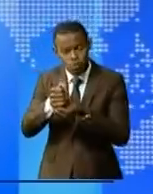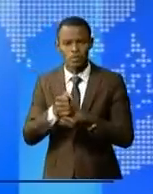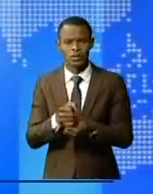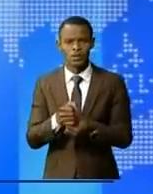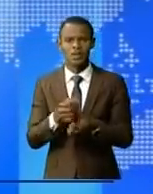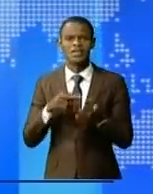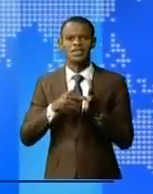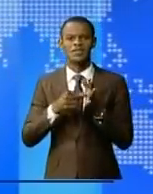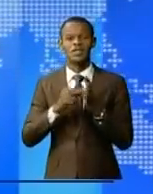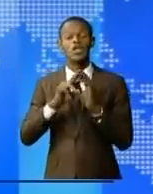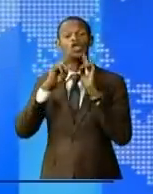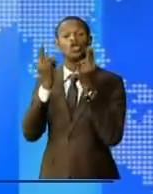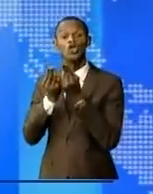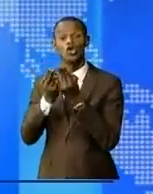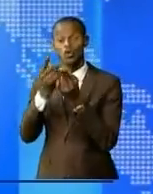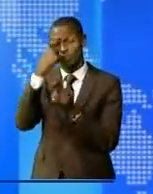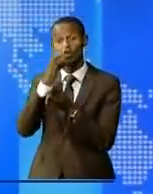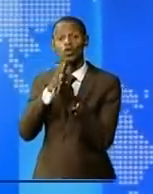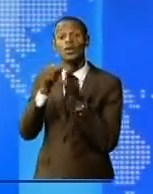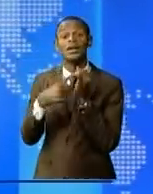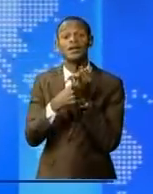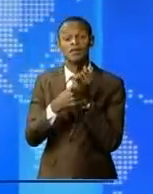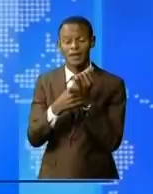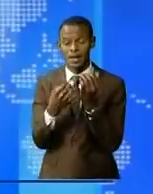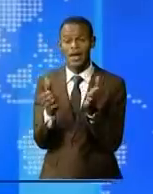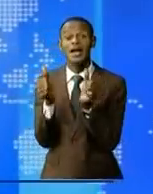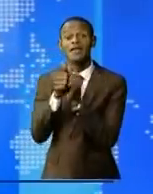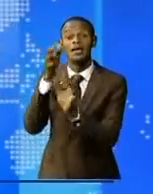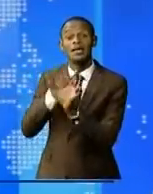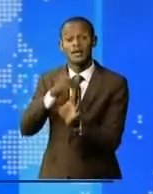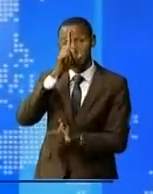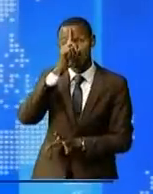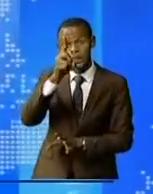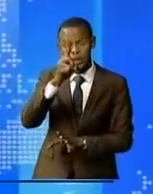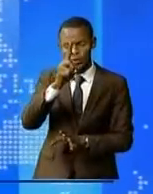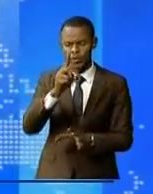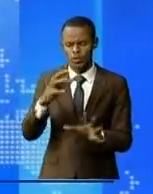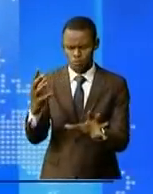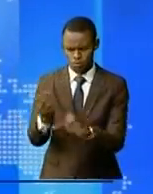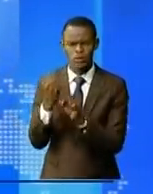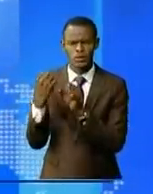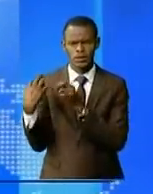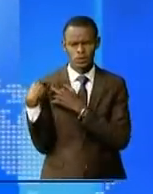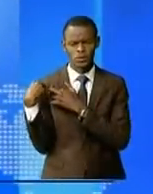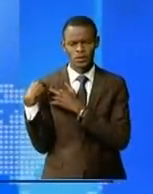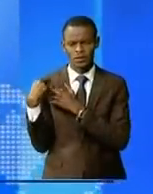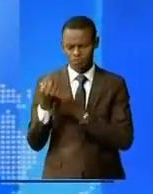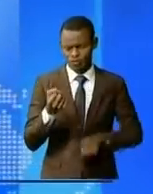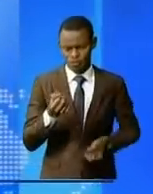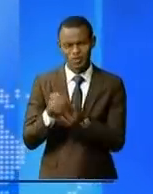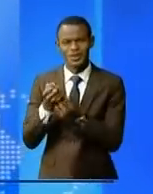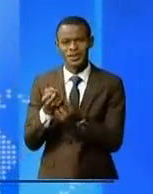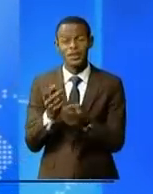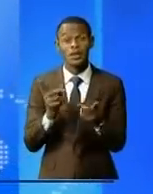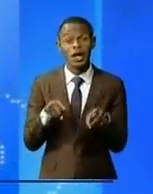l'enfant africain avec handicap intellectuel au gouvernement congolais à prendre cette responsabilité. C'était au cours d'une journée